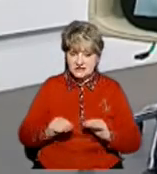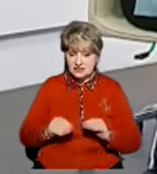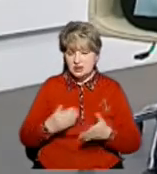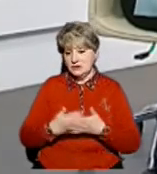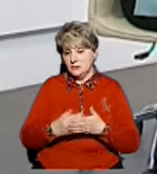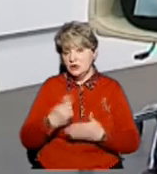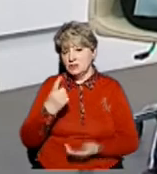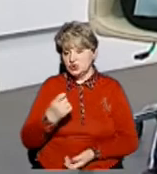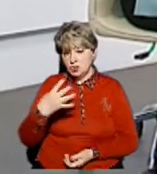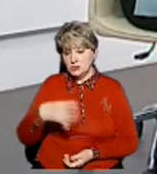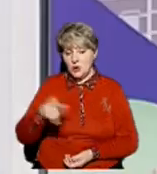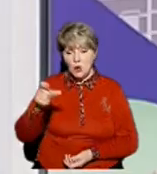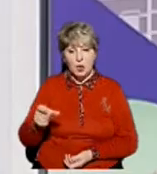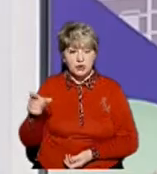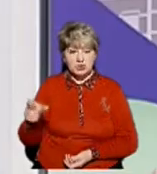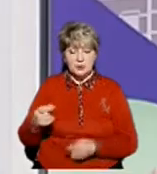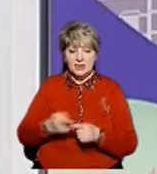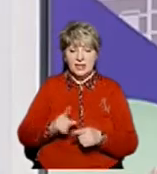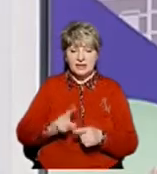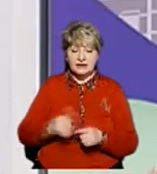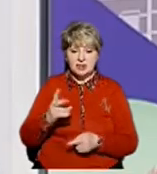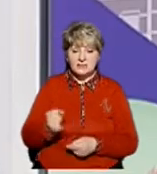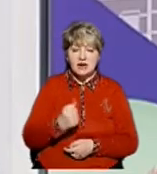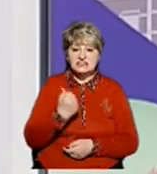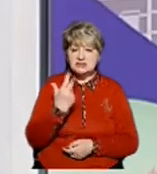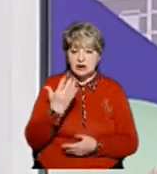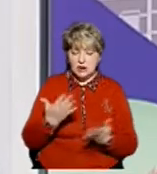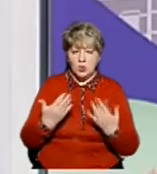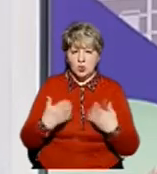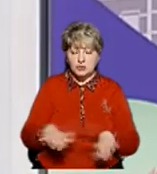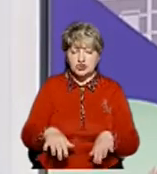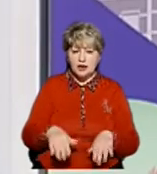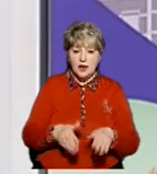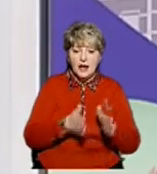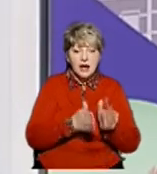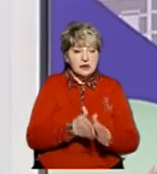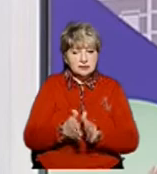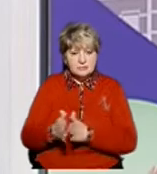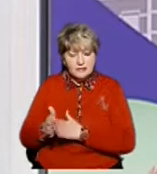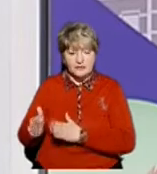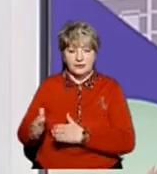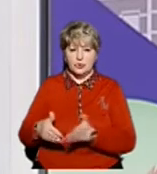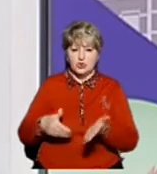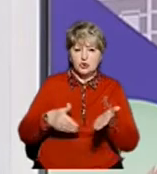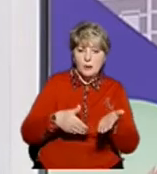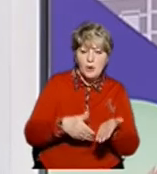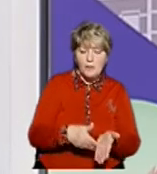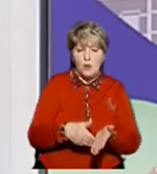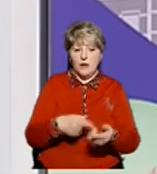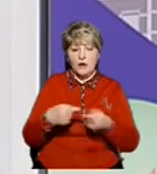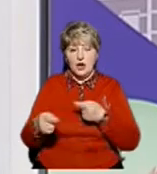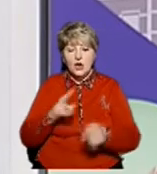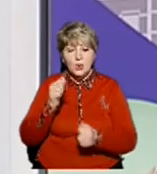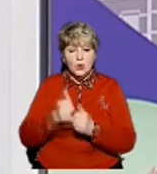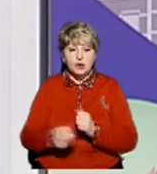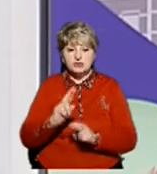близько 140 осіб. Це наскільки злагоджена логістика, допомога. Кожен, хто звертається, я, до